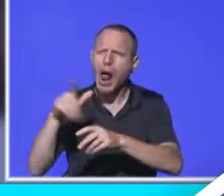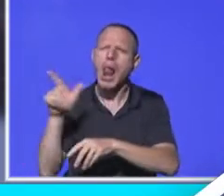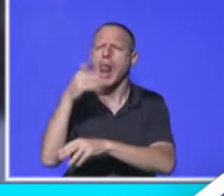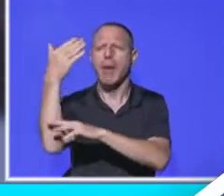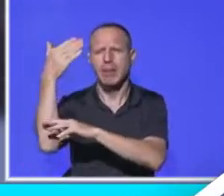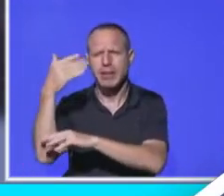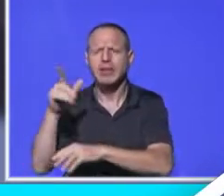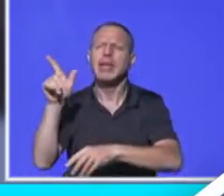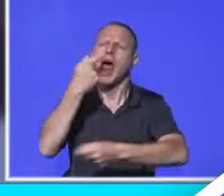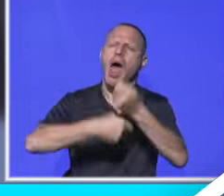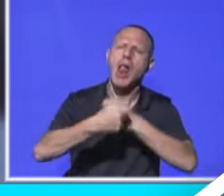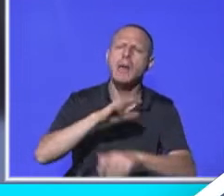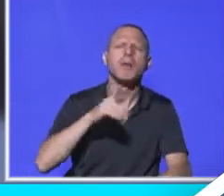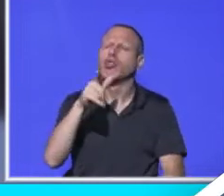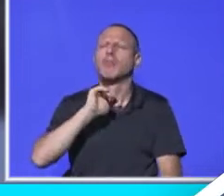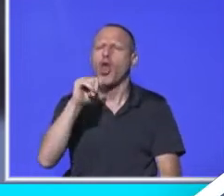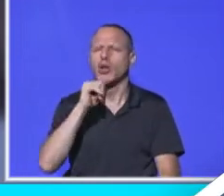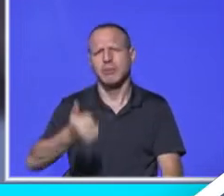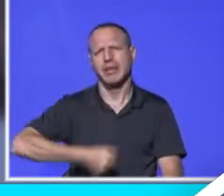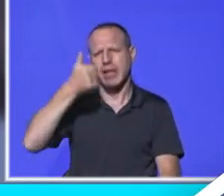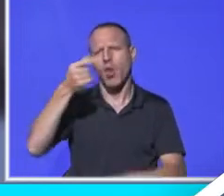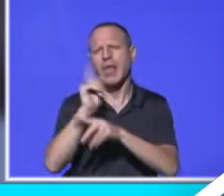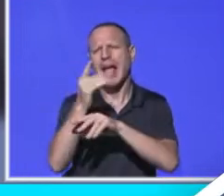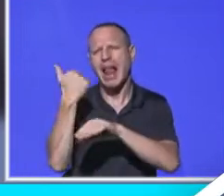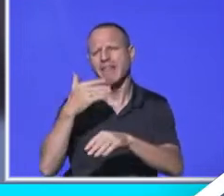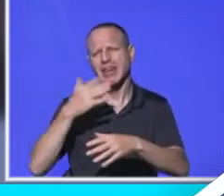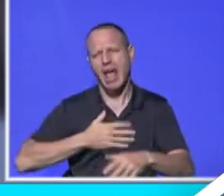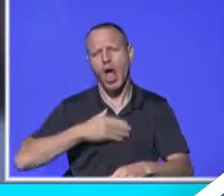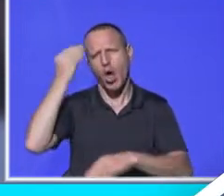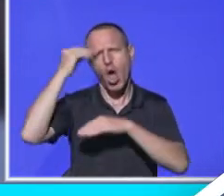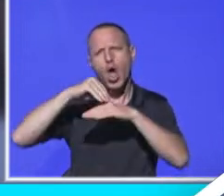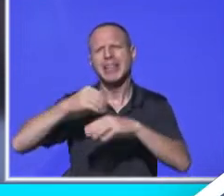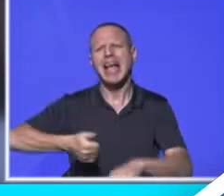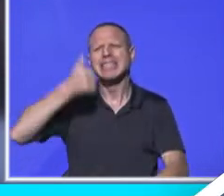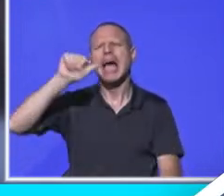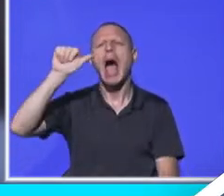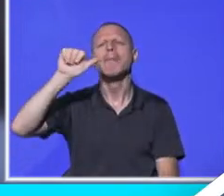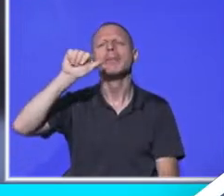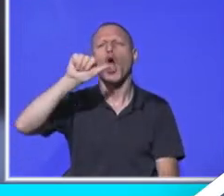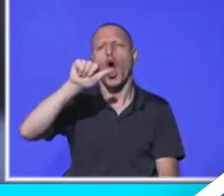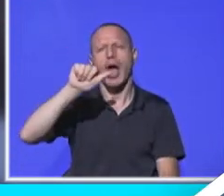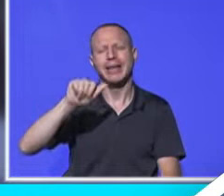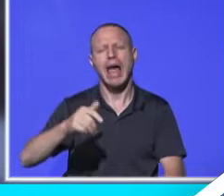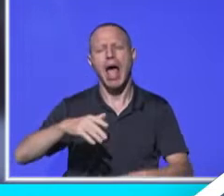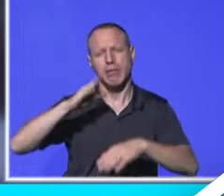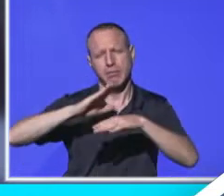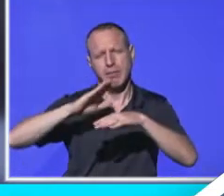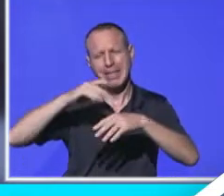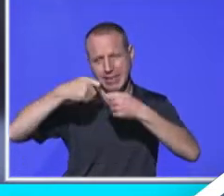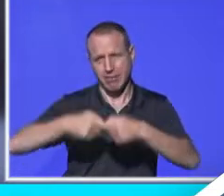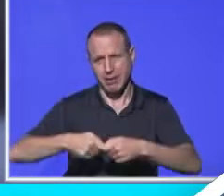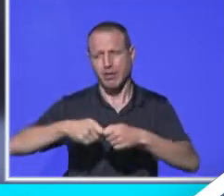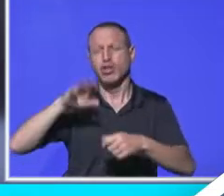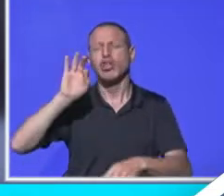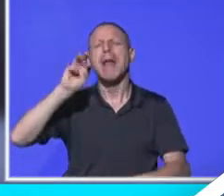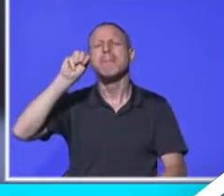אל הכלכלי, אל מה שאתם רוצים, ההתנהלות. רגע לפני החג הודיע השר אמיר אוחנה, שכהונתו של מוטי כהן ממלא מקום המפכ"ל